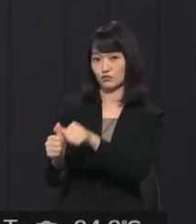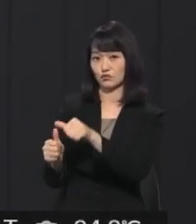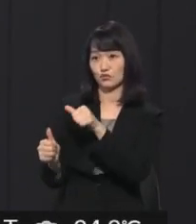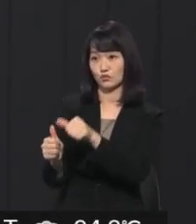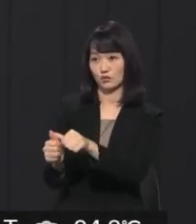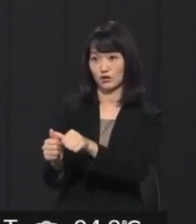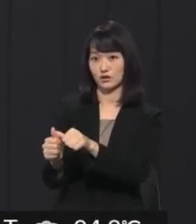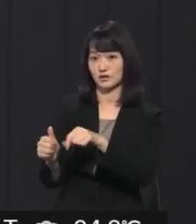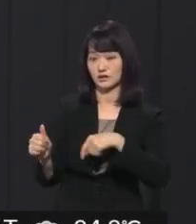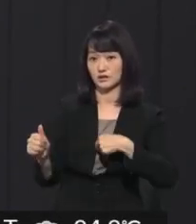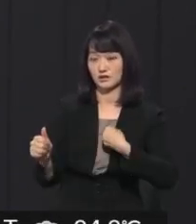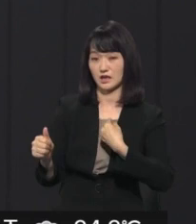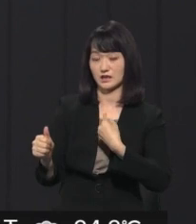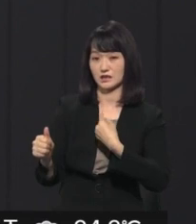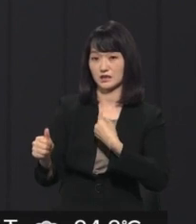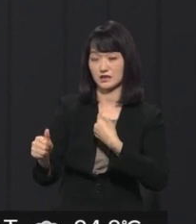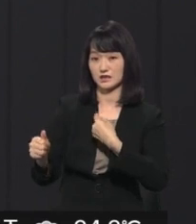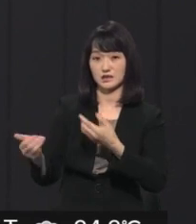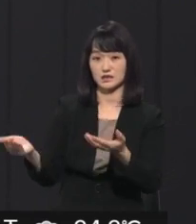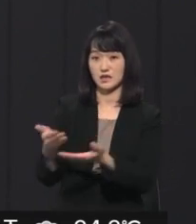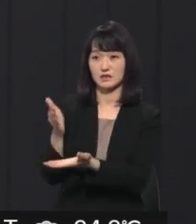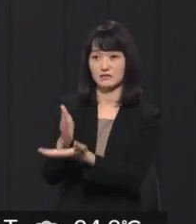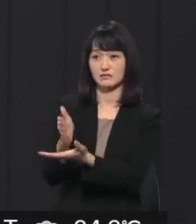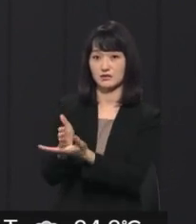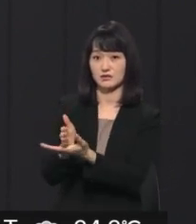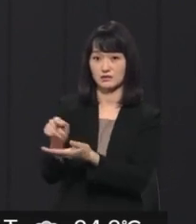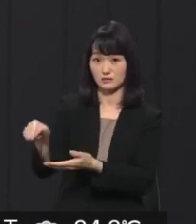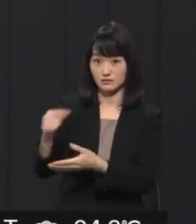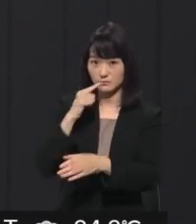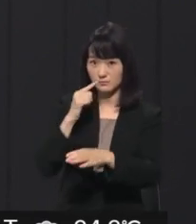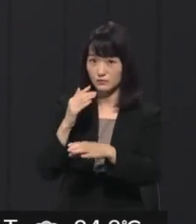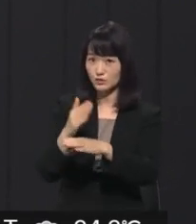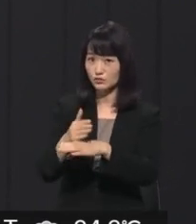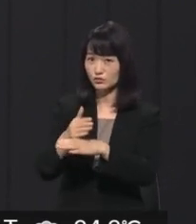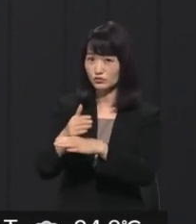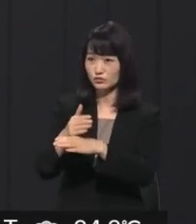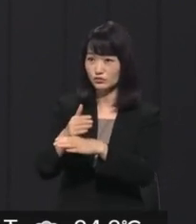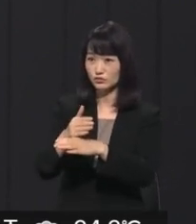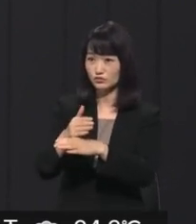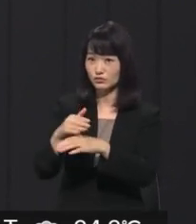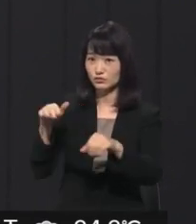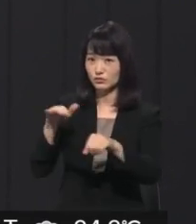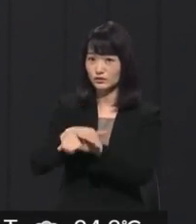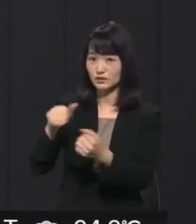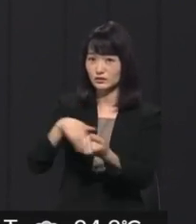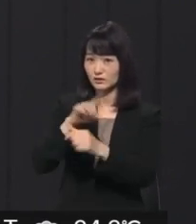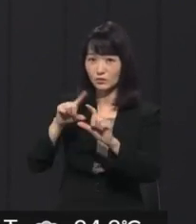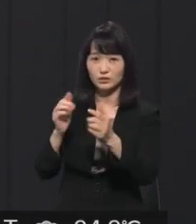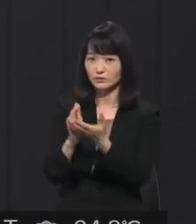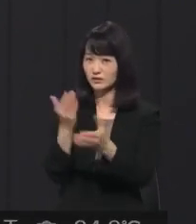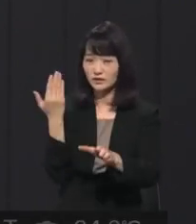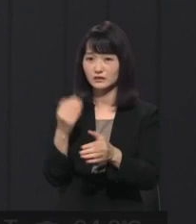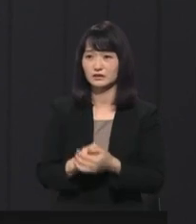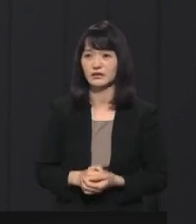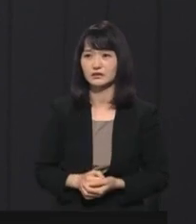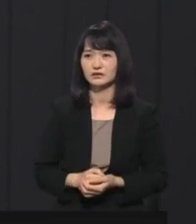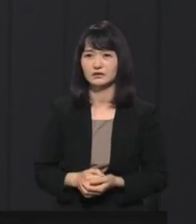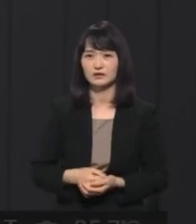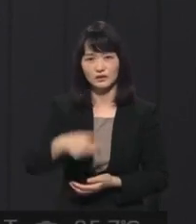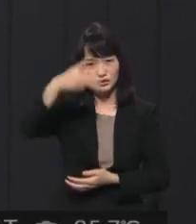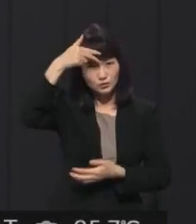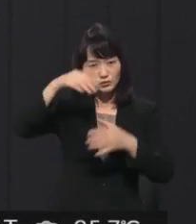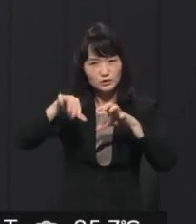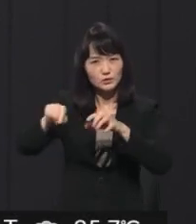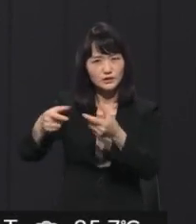그게 민주 정당의 어떤 상황에 맞는 겁니까 그런 약간 그래서 조선 시대로 회귀한 잘하는 것도 아니고 저는 조선시대도 그렇지 않았다고